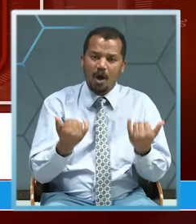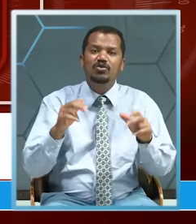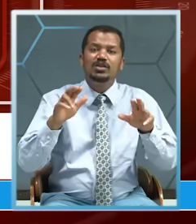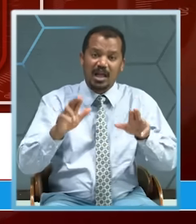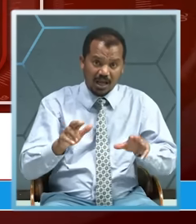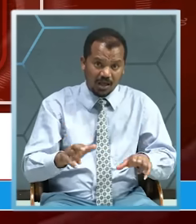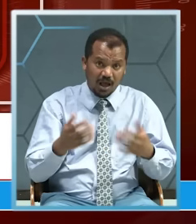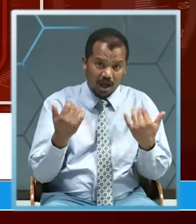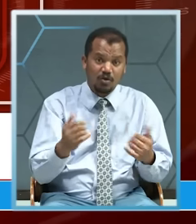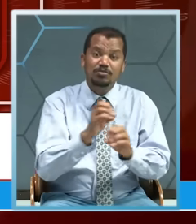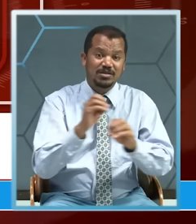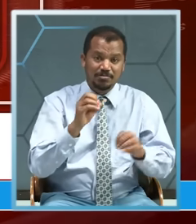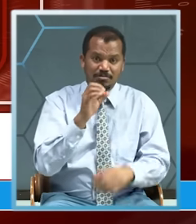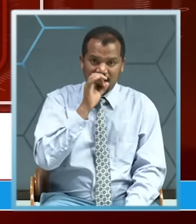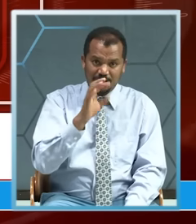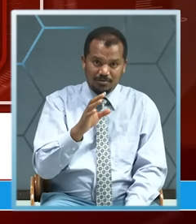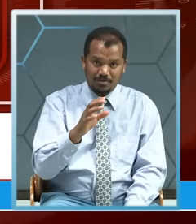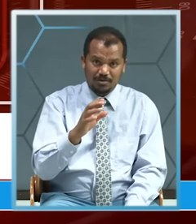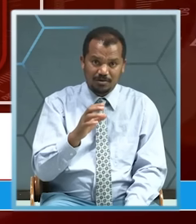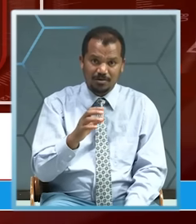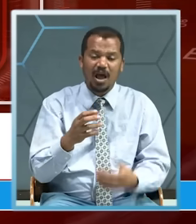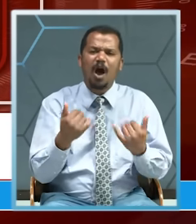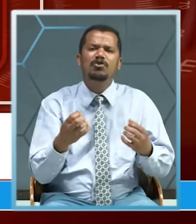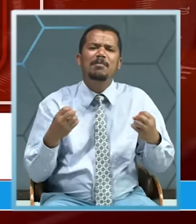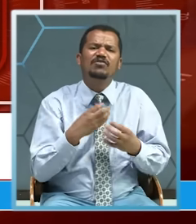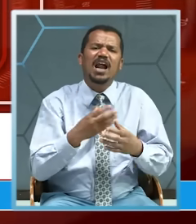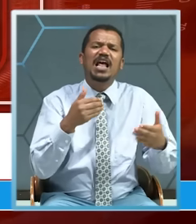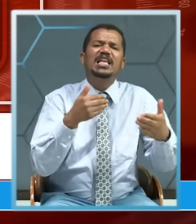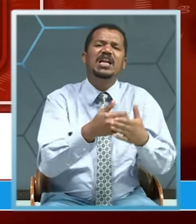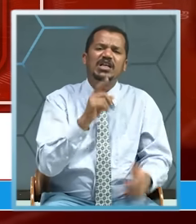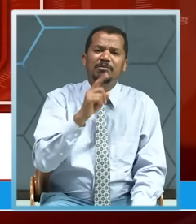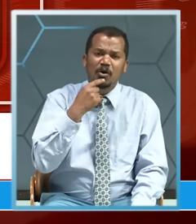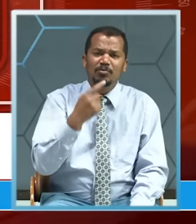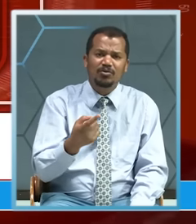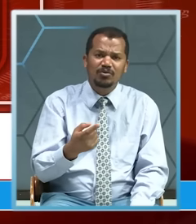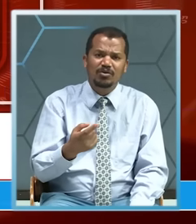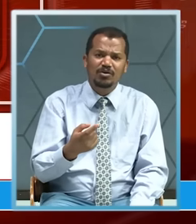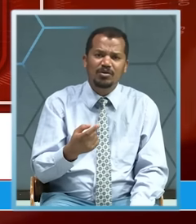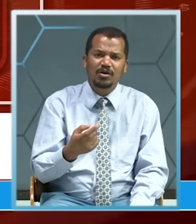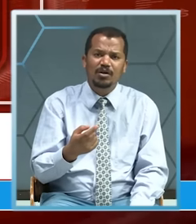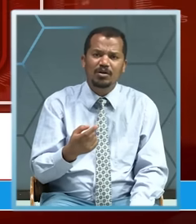አሁን ተረጋግቷል እኮ አሁን ምንም የለም። ማሁን ማስፈራሪያ እየደረሰብን ነው የሚሉት ነዋሪዎቹ።